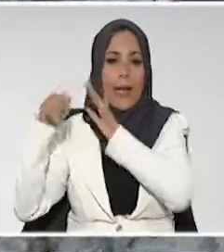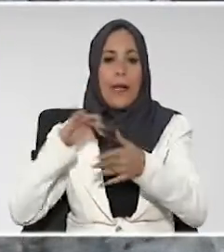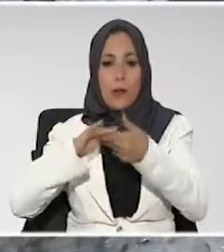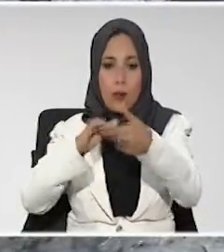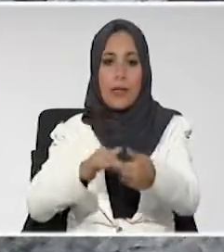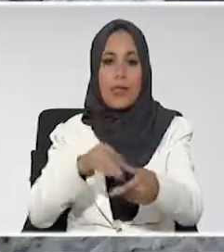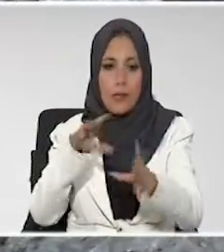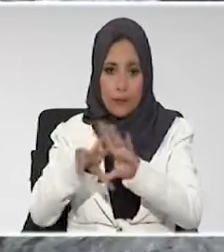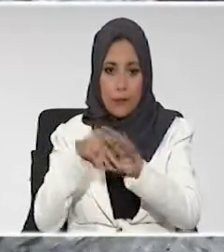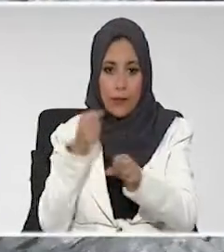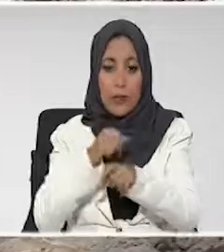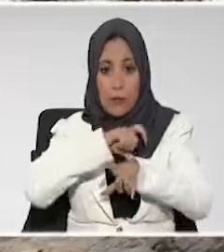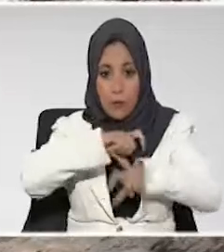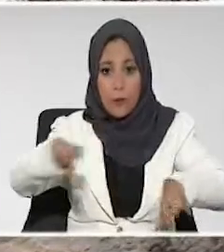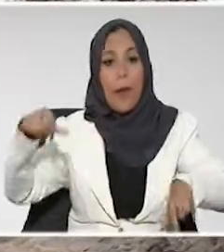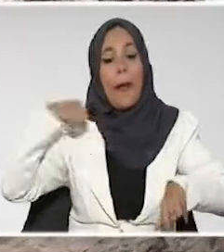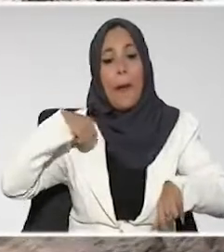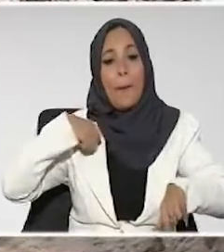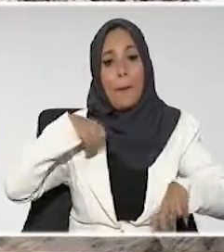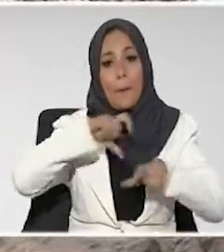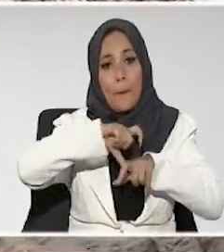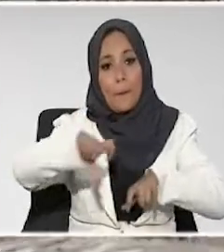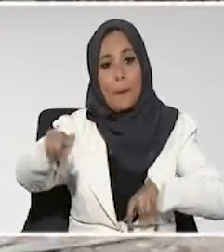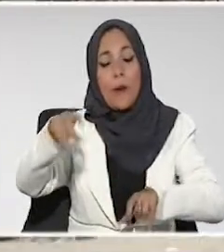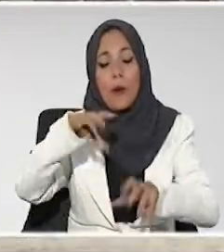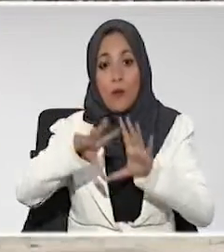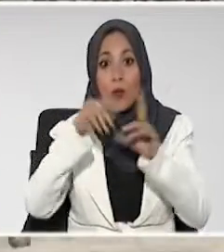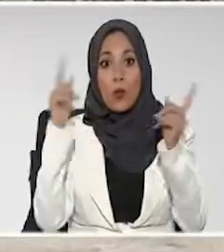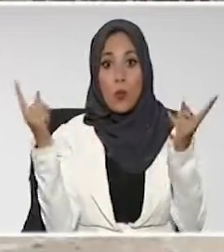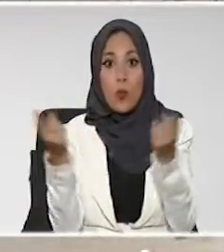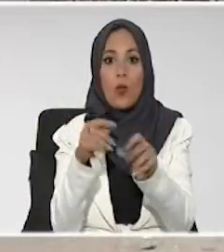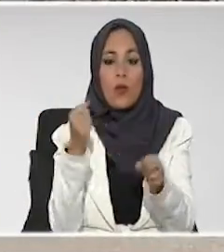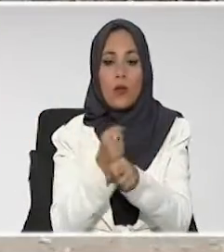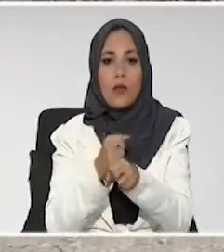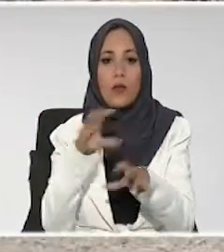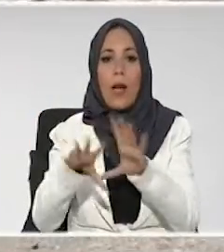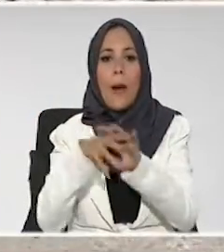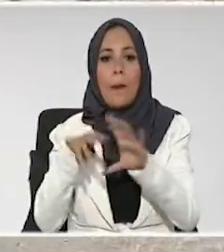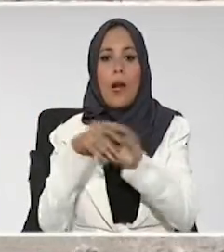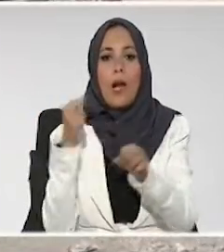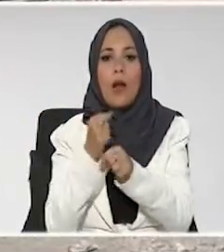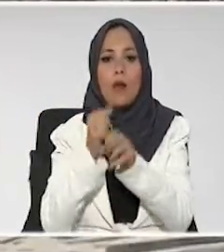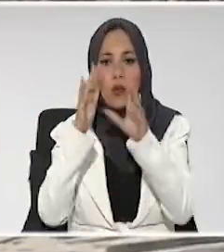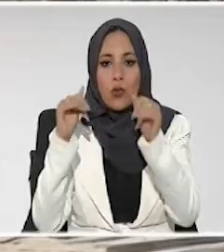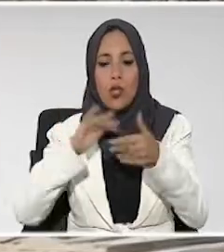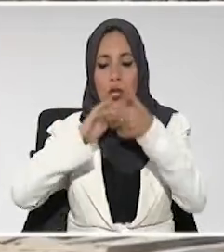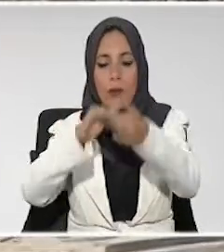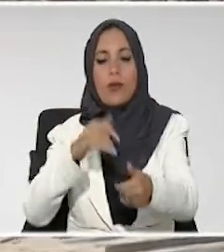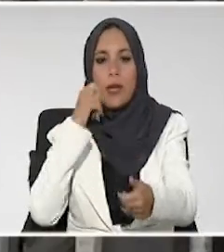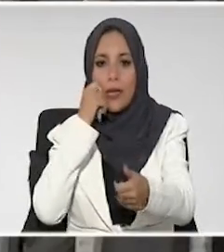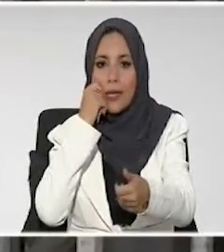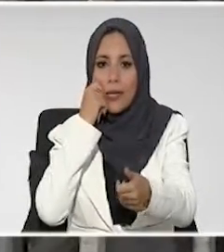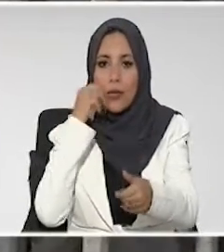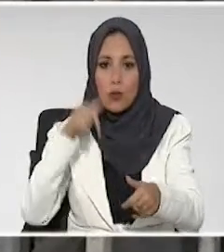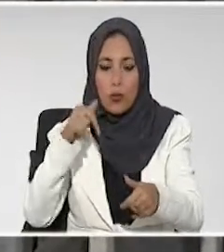حيث يتم مد خطوط الصرف الصحي بقرى المحافظة وإقامة مجمعات لخدمة المواطنين.